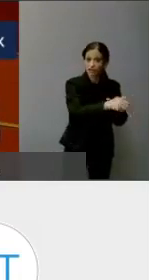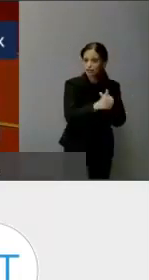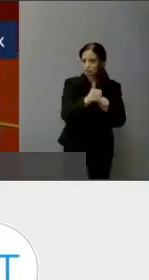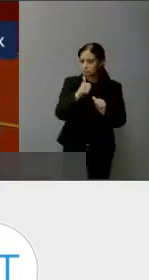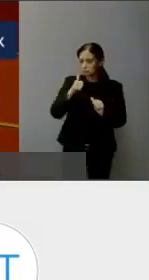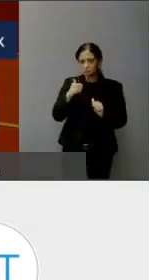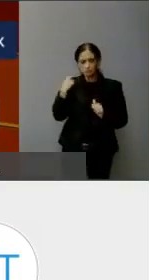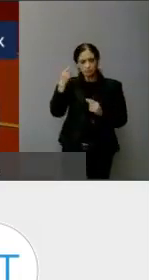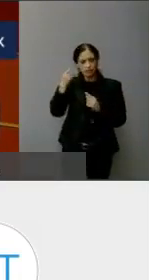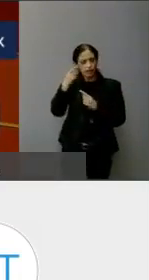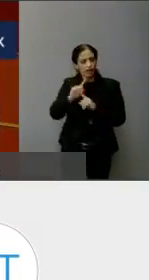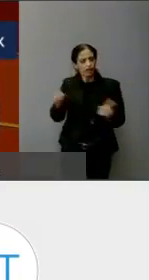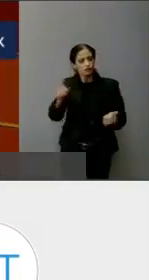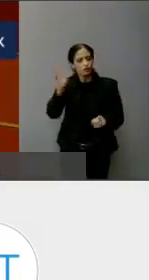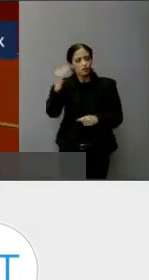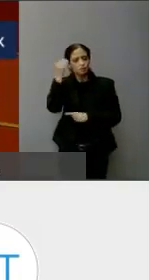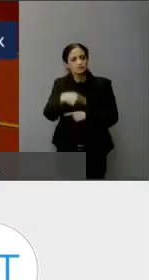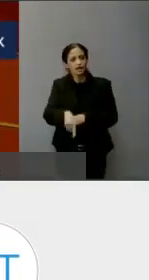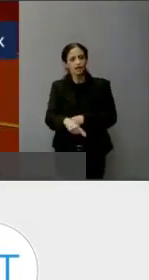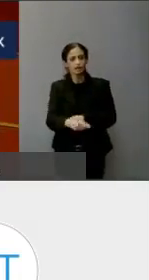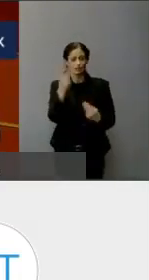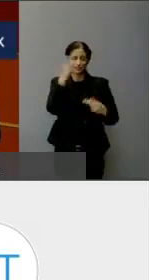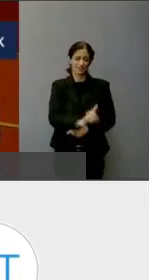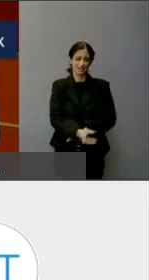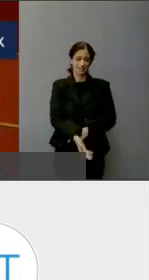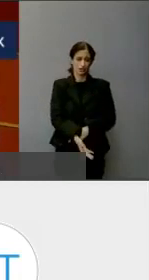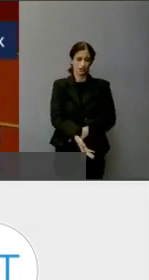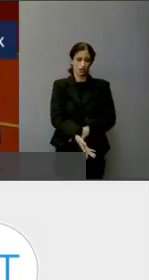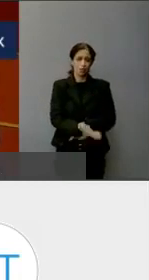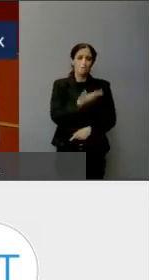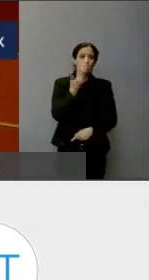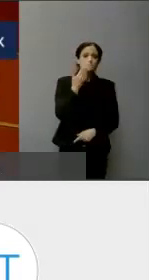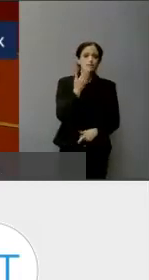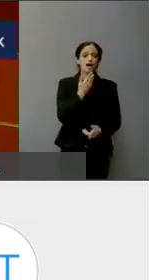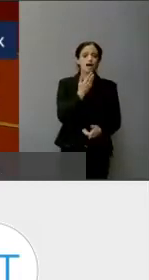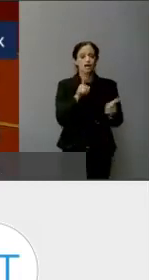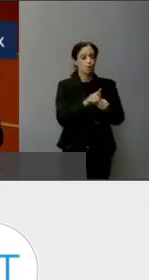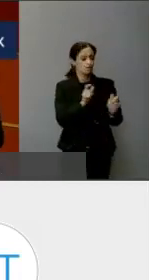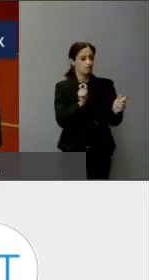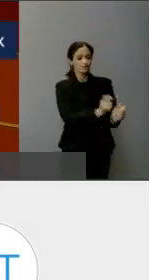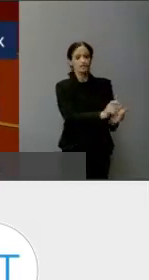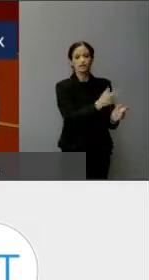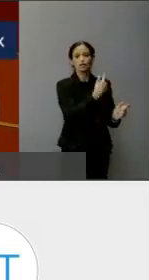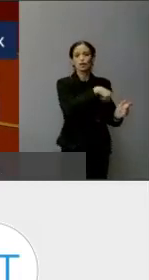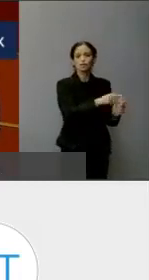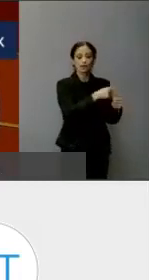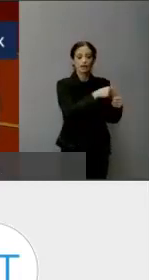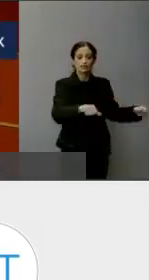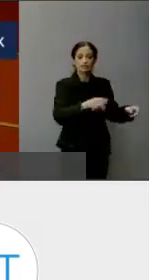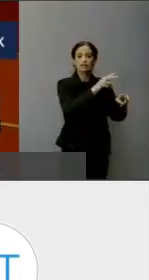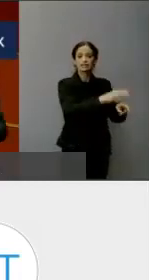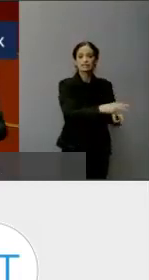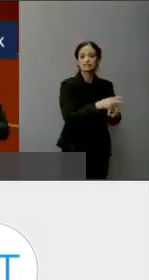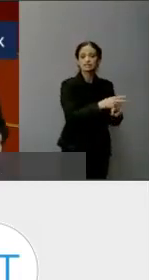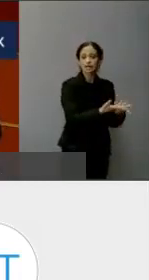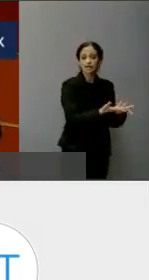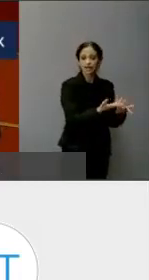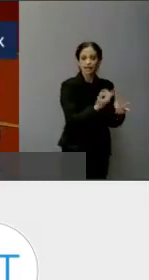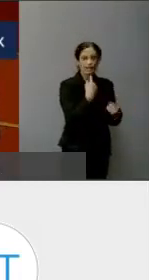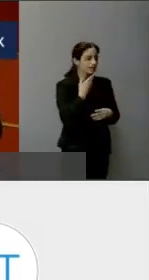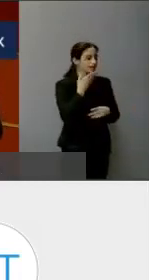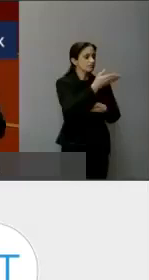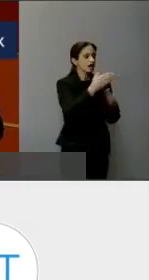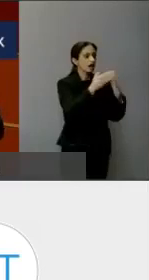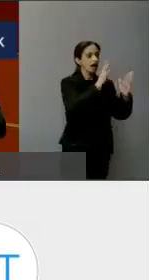anche dal fatto che manca persino il vincolo di utilizzo delle residenze da padrone imprenditori agricoli professionali cioè non ci andranno agricoltori